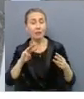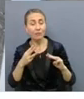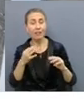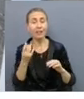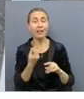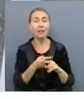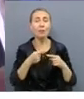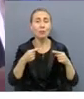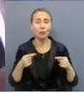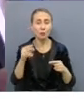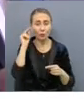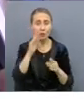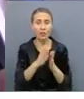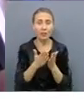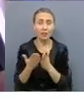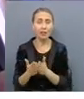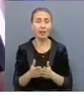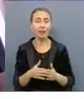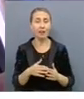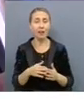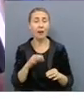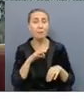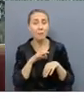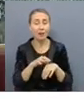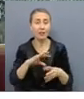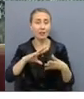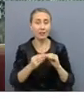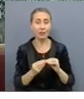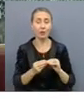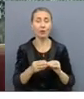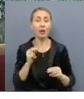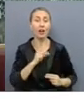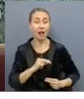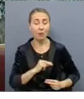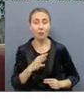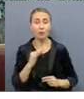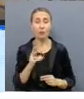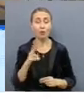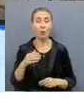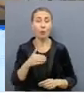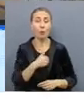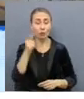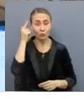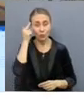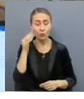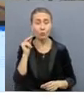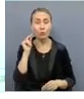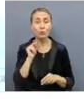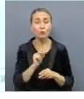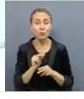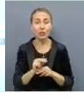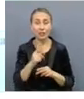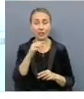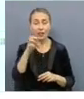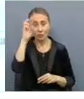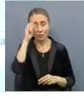экспозиция и многое другое. В ходе торжества подведены итоги проведенной работы. Для тех, кто хочет изучать государственный язык, созданы все условия,